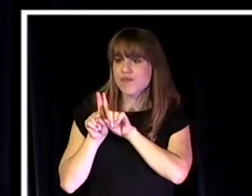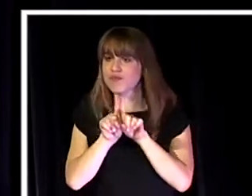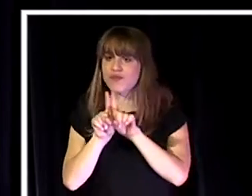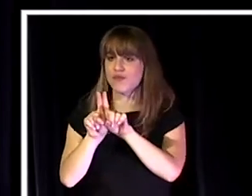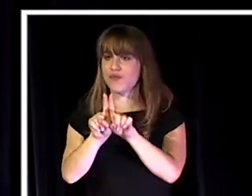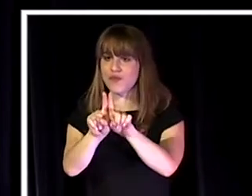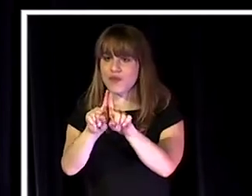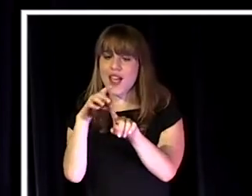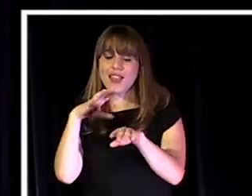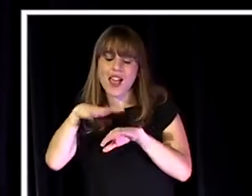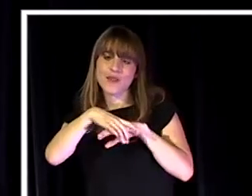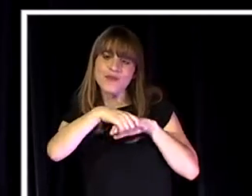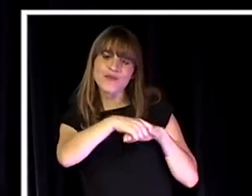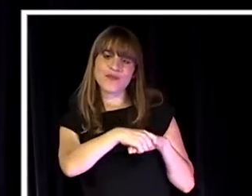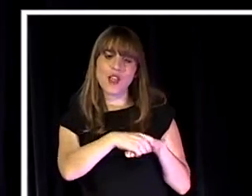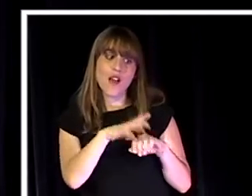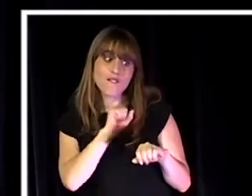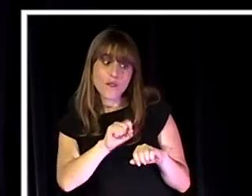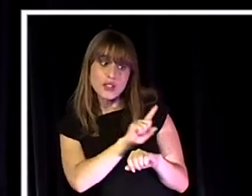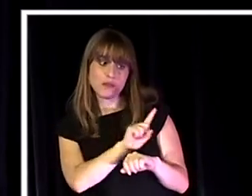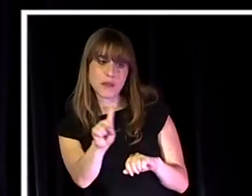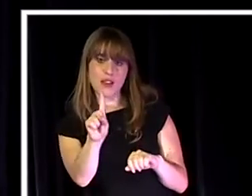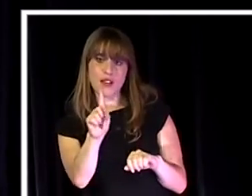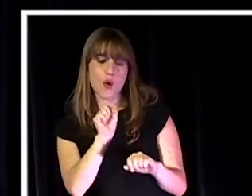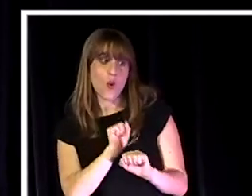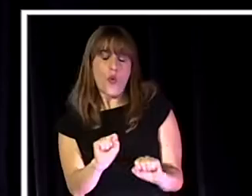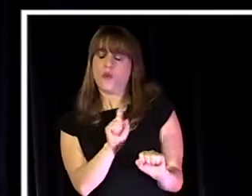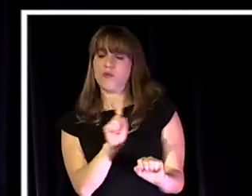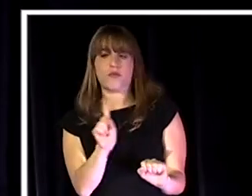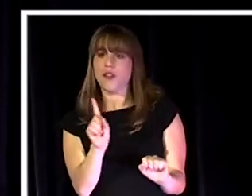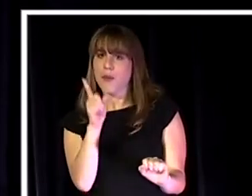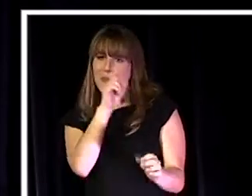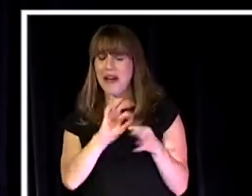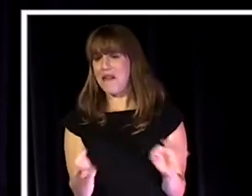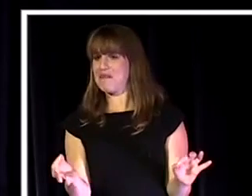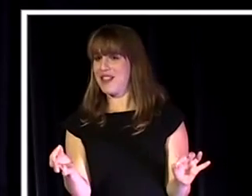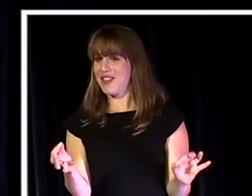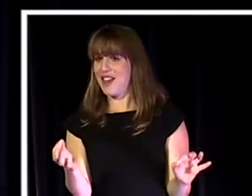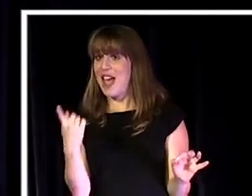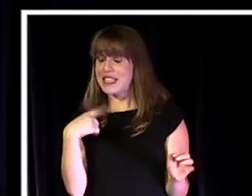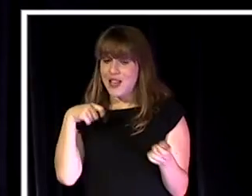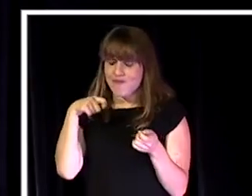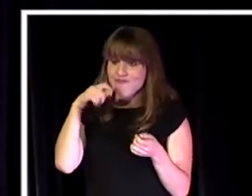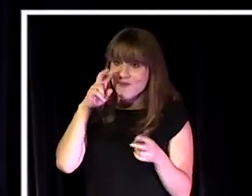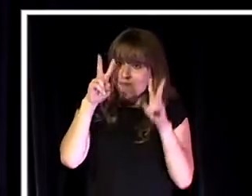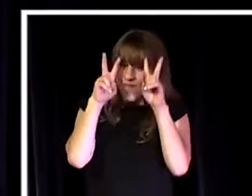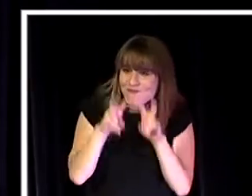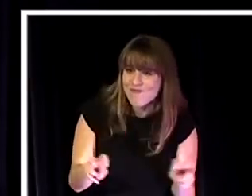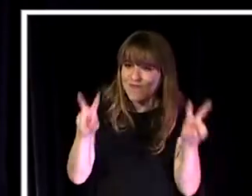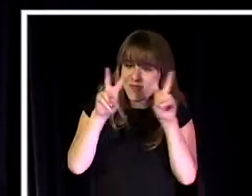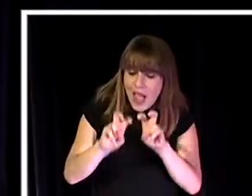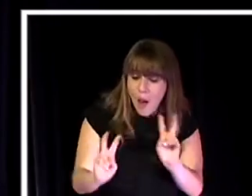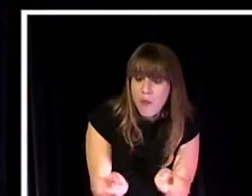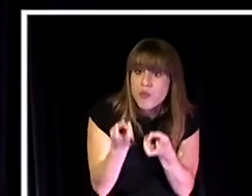να σου κρατήσει ζεστά το χέρι και να σου πει «Μη φοβάσαι, δεν θα τρομάξεις, παραμύθι είναι, θα σκάψεις, θα ανακαλύψεις όσο